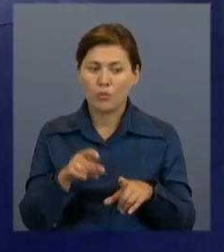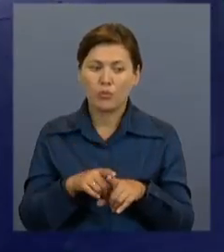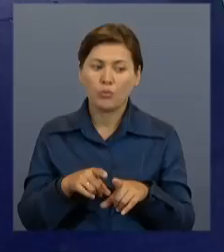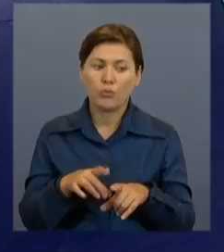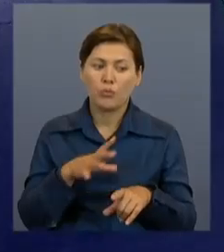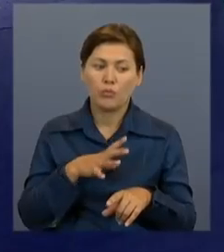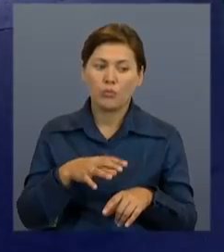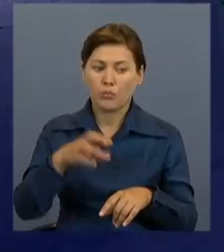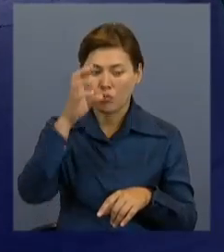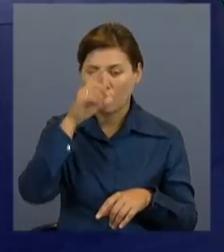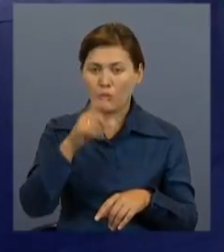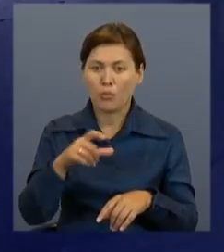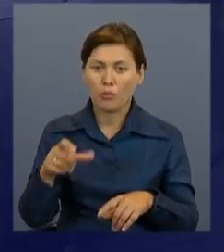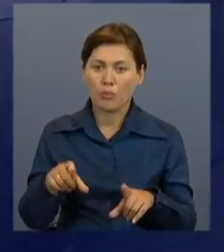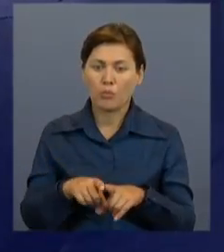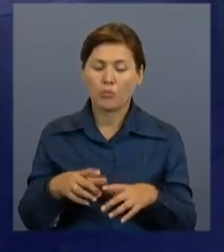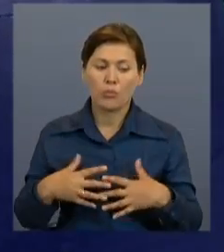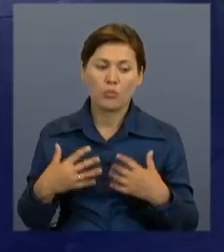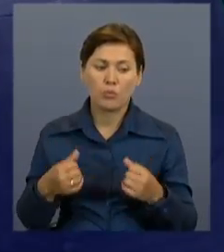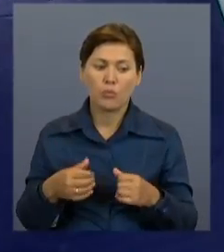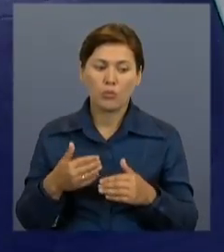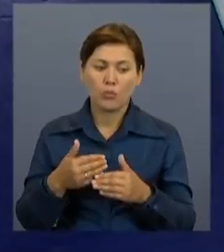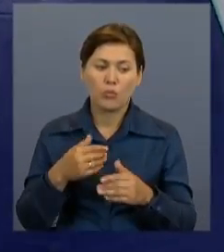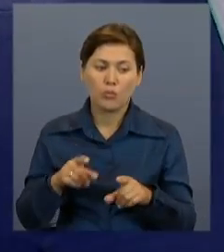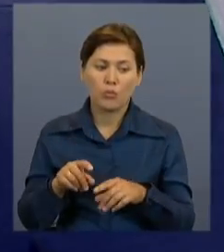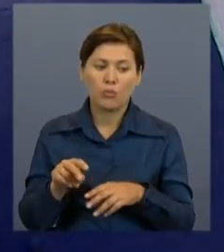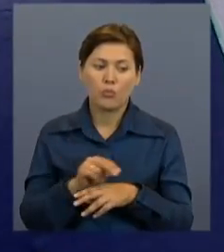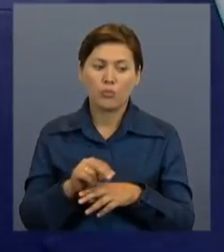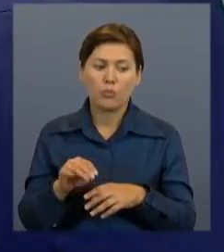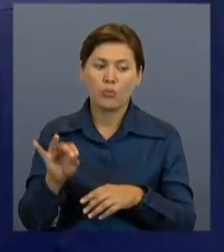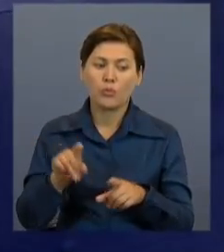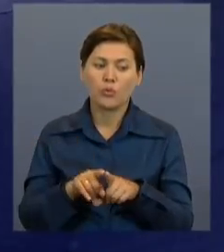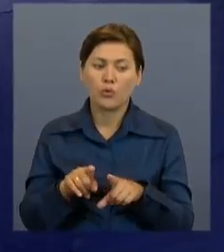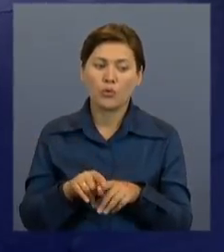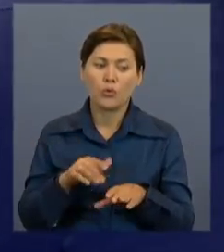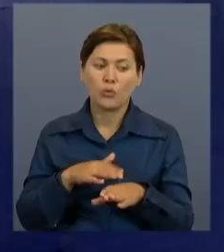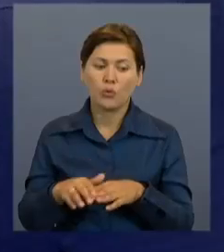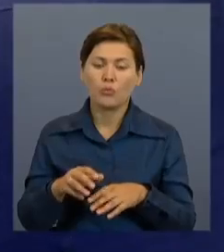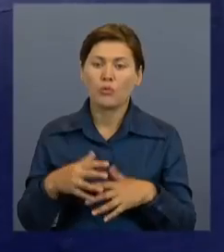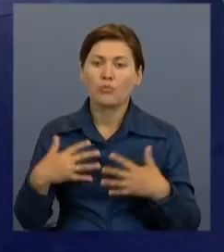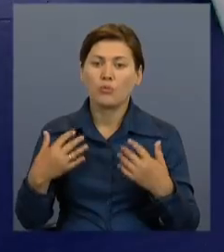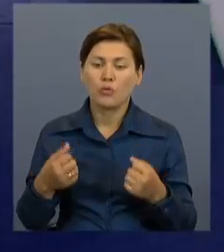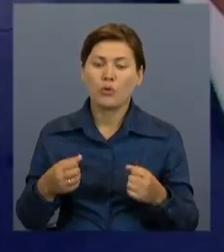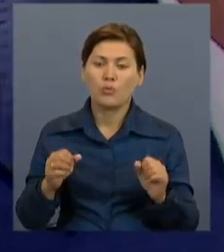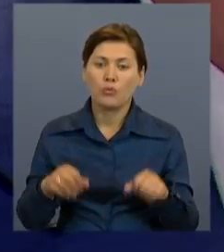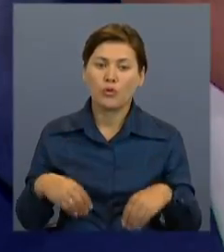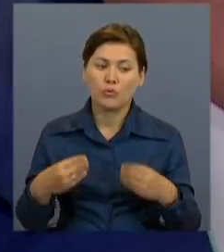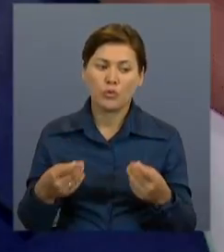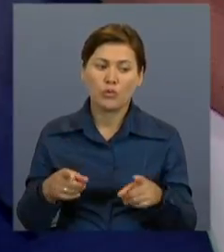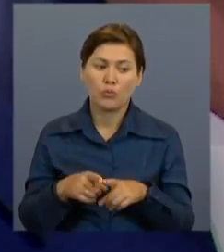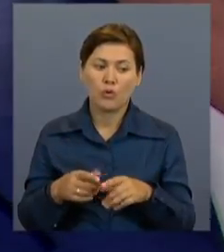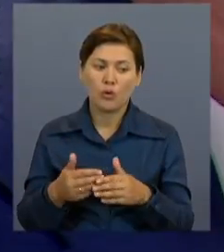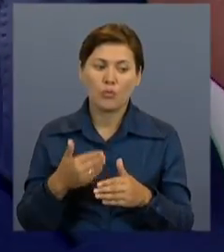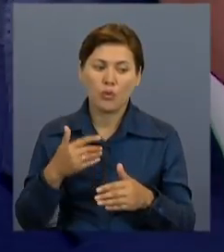едім, еліміздің азаматтарының денсаулығын дер кезінде түзеуге, оның толыққанды жазылып кетуіне мүмкіндік жасайтын